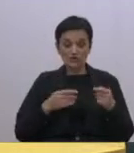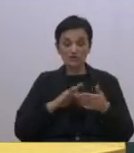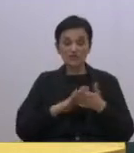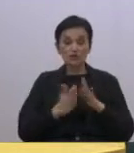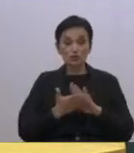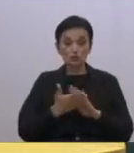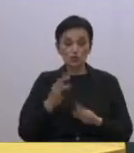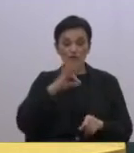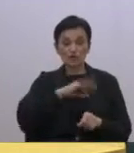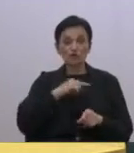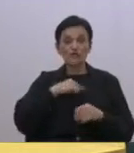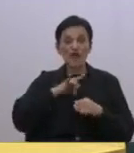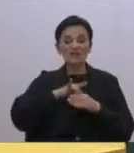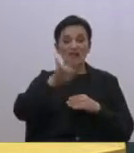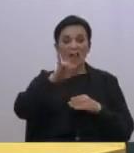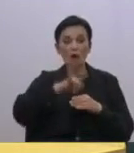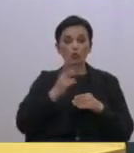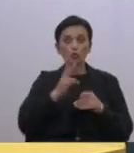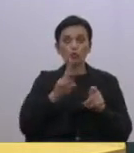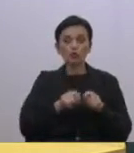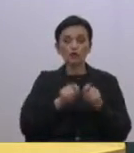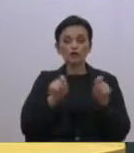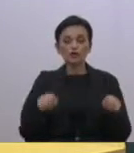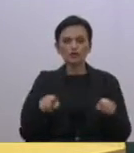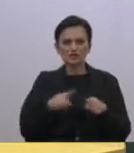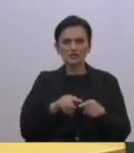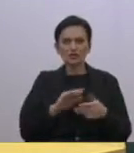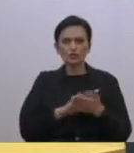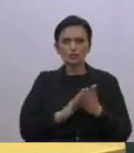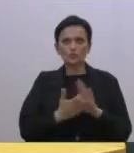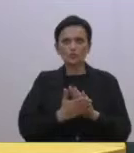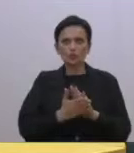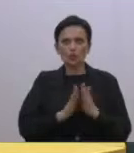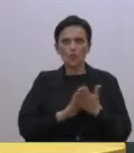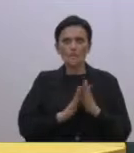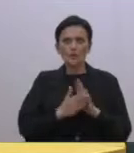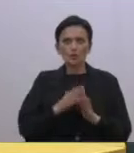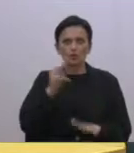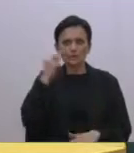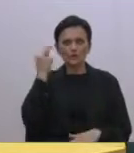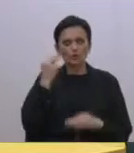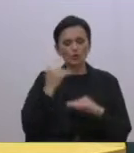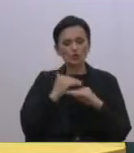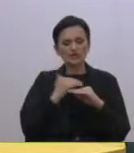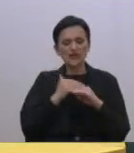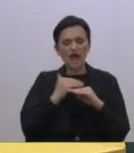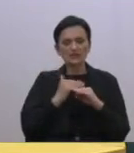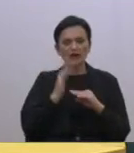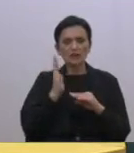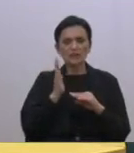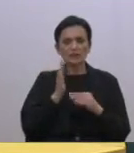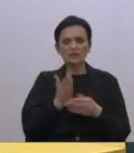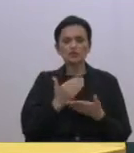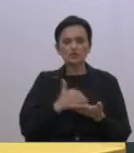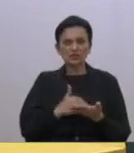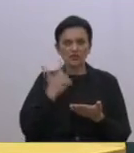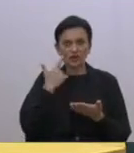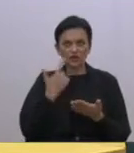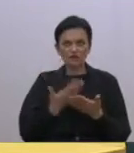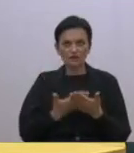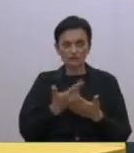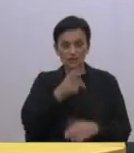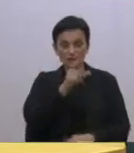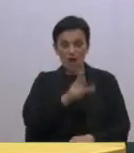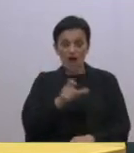ჩვენ ხელოვნურად უნდა შევქმნათ ისეთი პირობები, რომელ პირობებშიც ვითომ თანაბრები იქნებიან შედეგის თვალსაზრისით. და